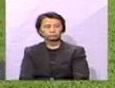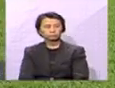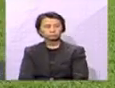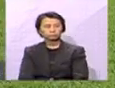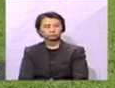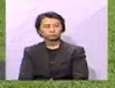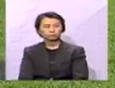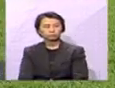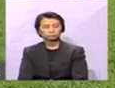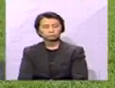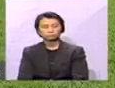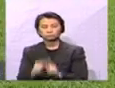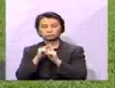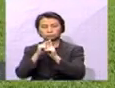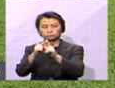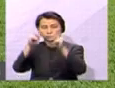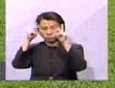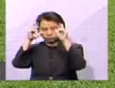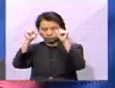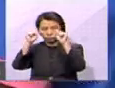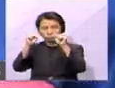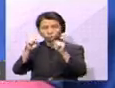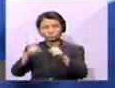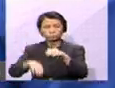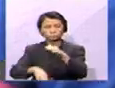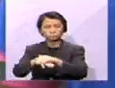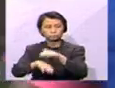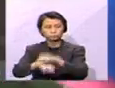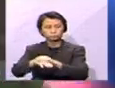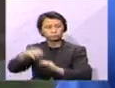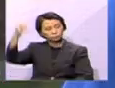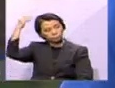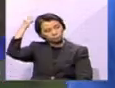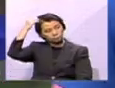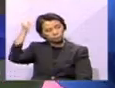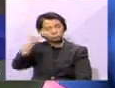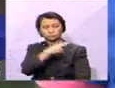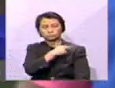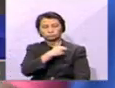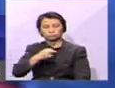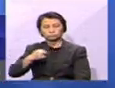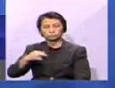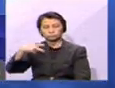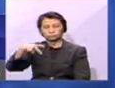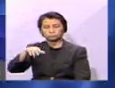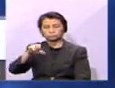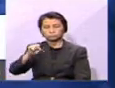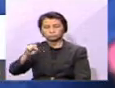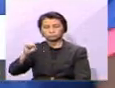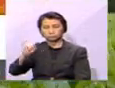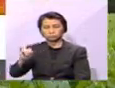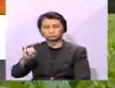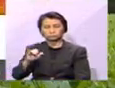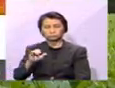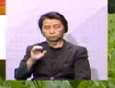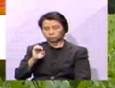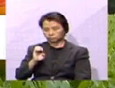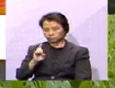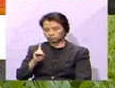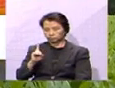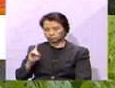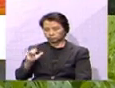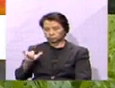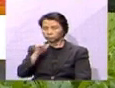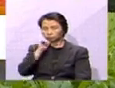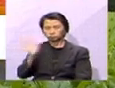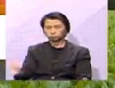butirannya kenyataan presiden Persatuan Sepak Bola seluruh Indonesia PSSI Ed rahmayadi yang